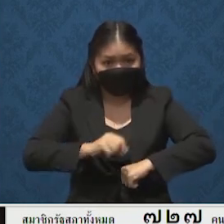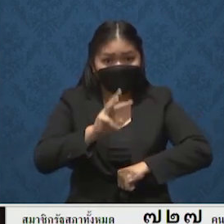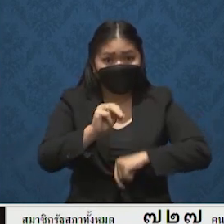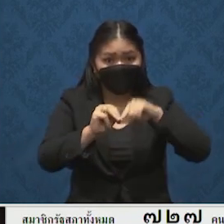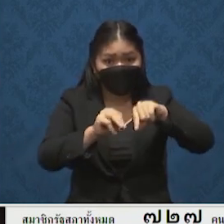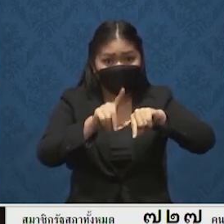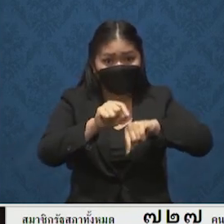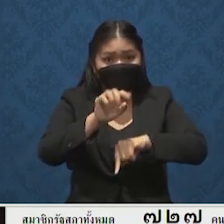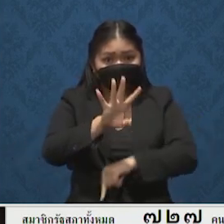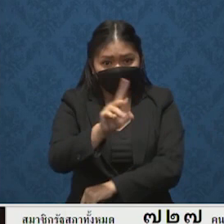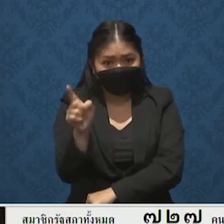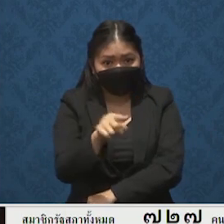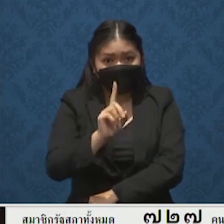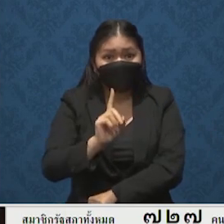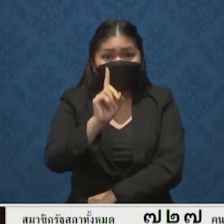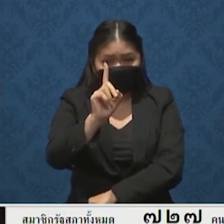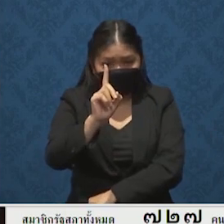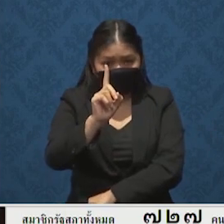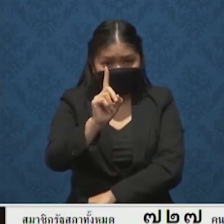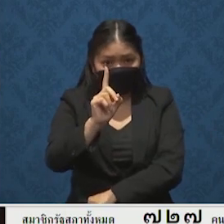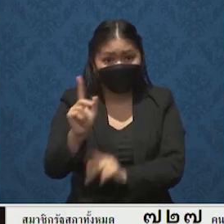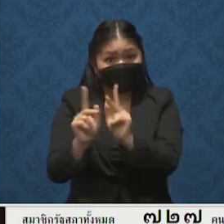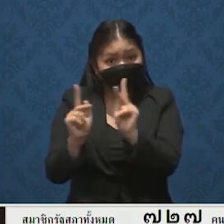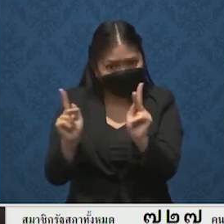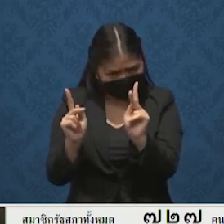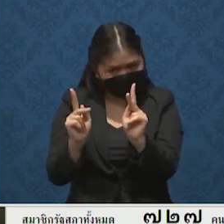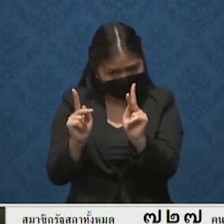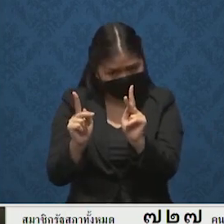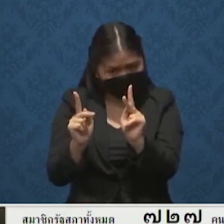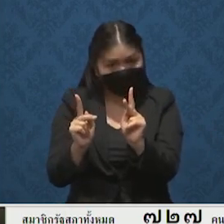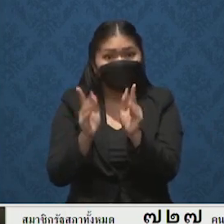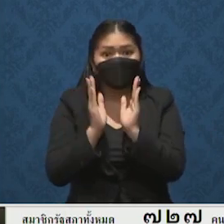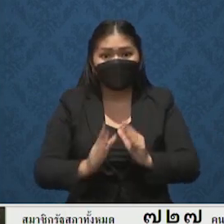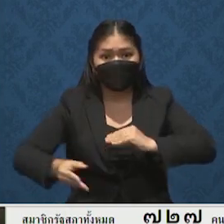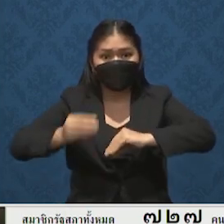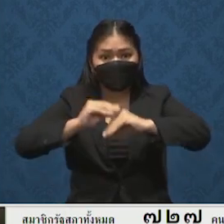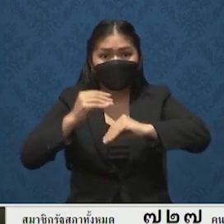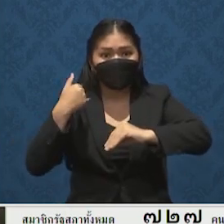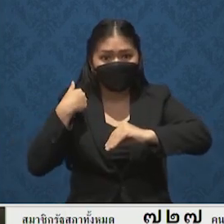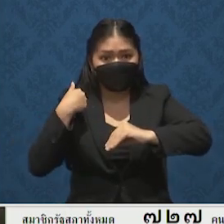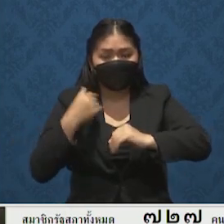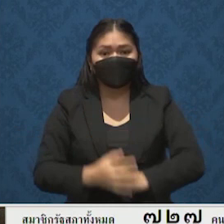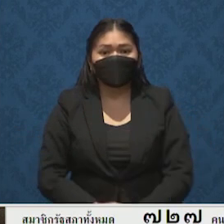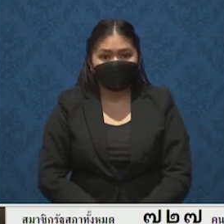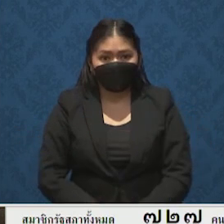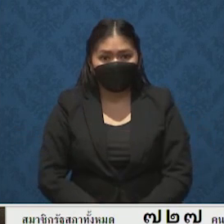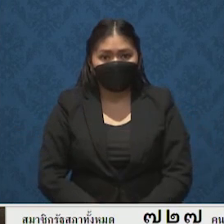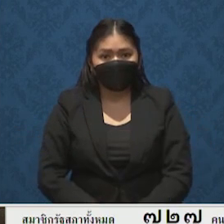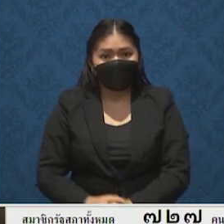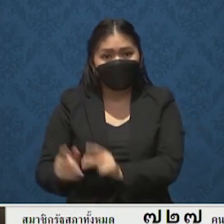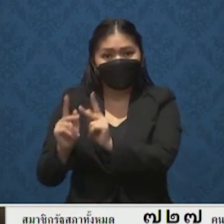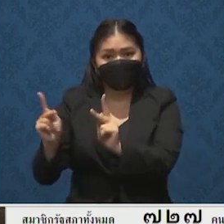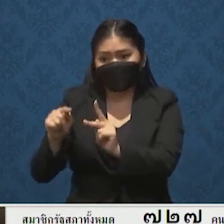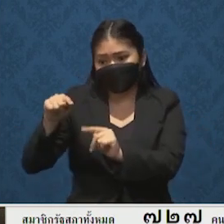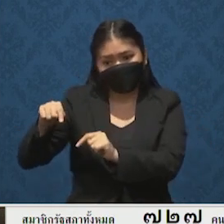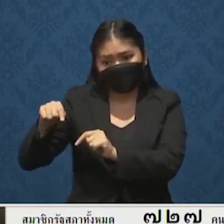24/1 ซึ่งกรรมาธิการเพิ่มขึ้นใหม่โดยกรรมาธิการเสียงข้างน้อยขอตัดออกทั้งม